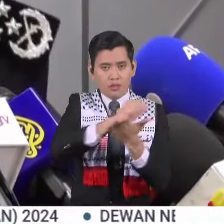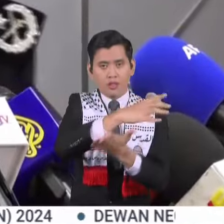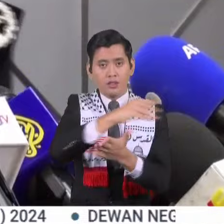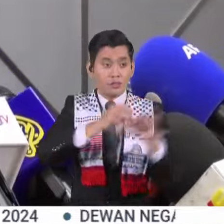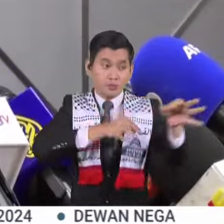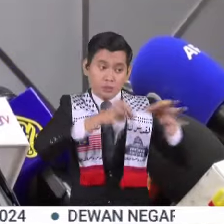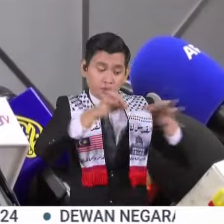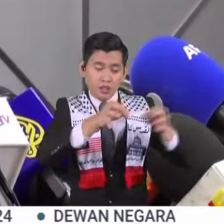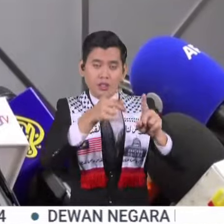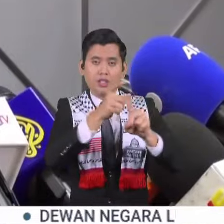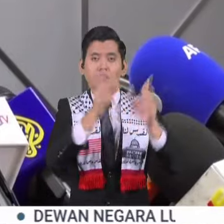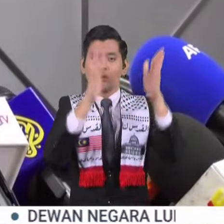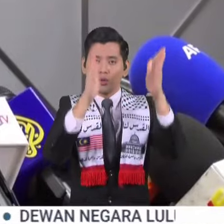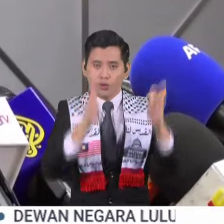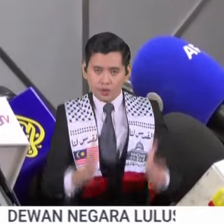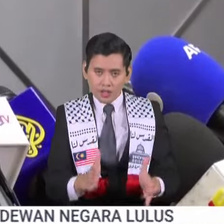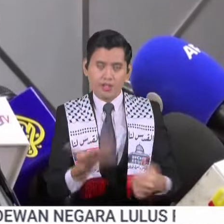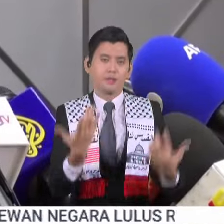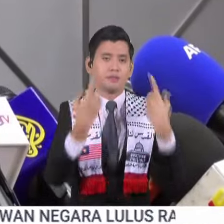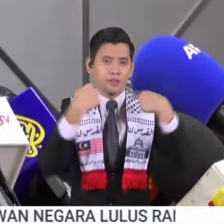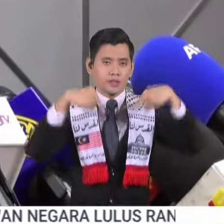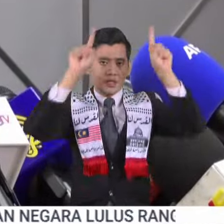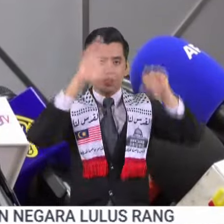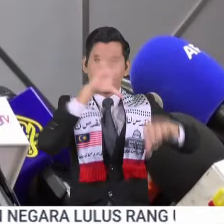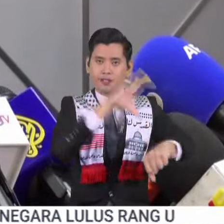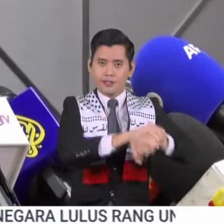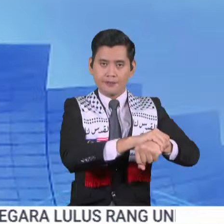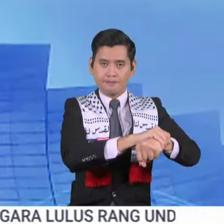keterangan daripada suspek yang ditahan.